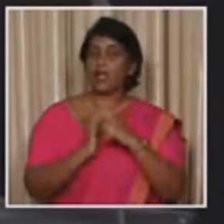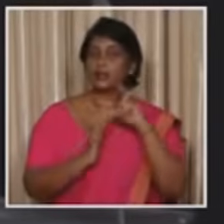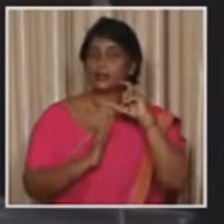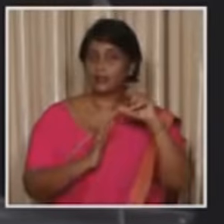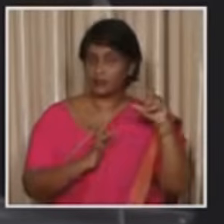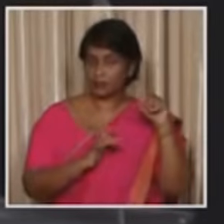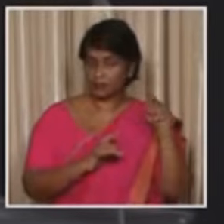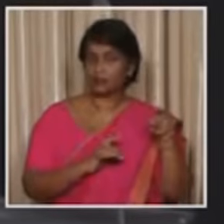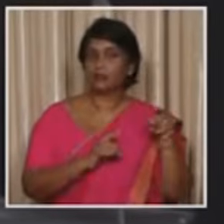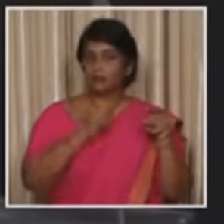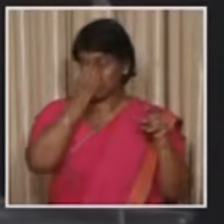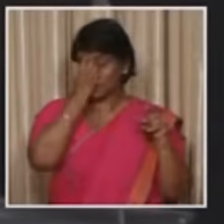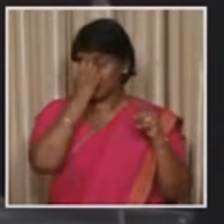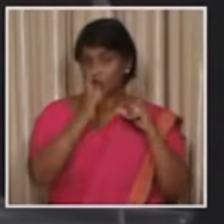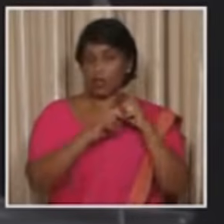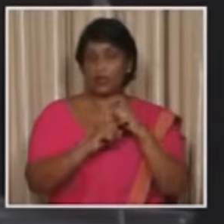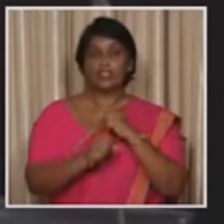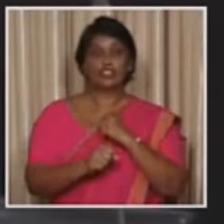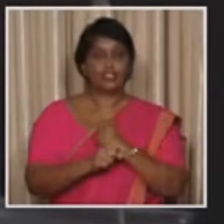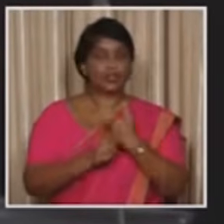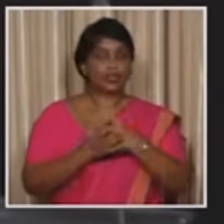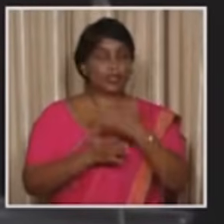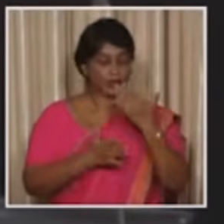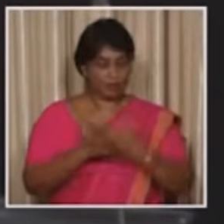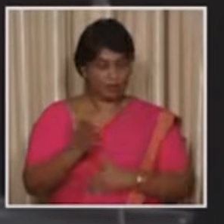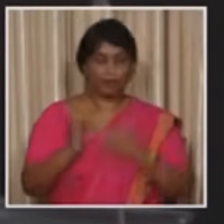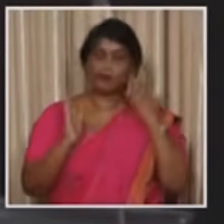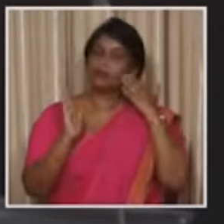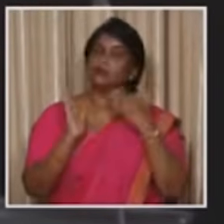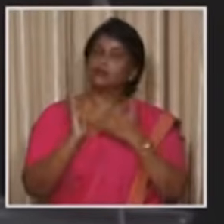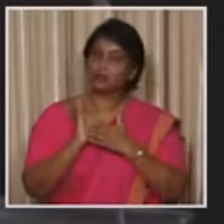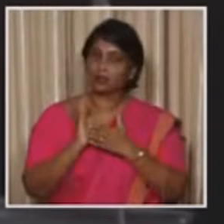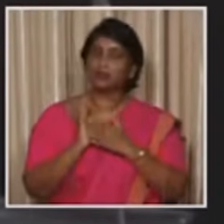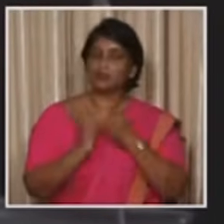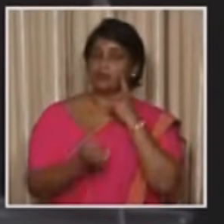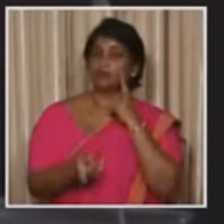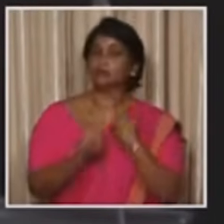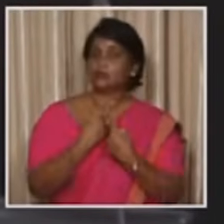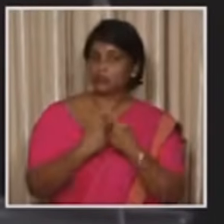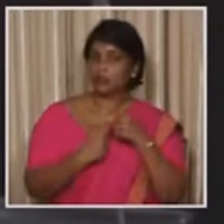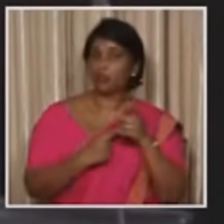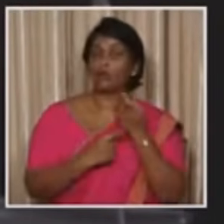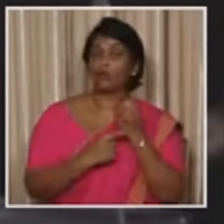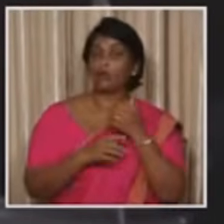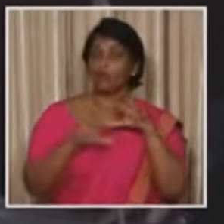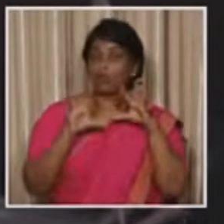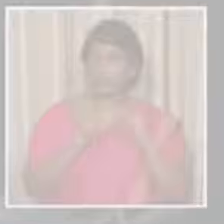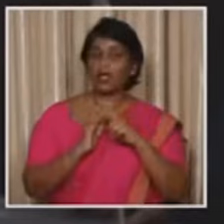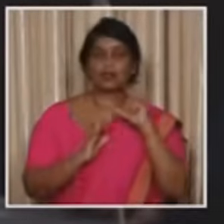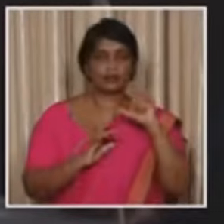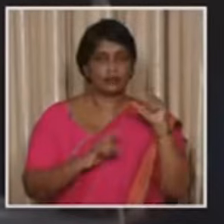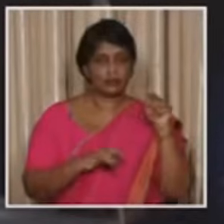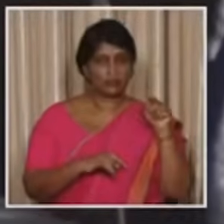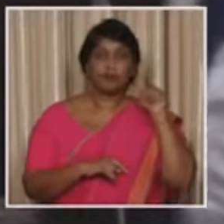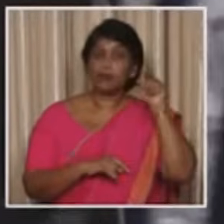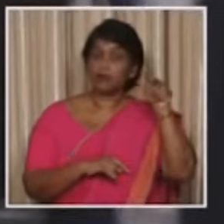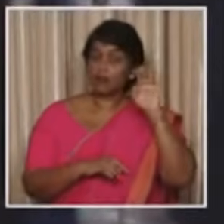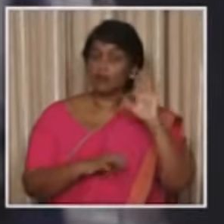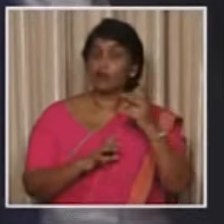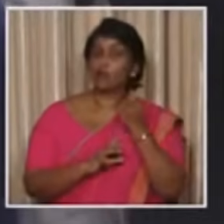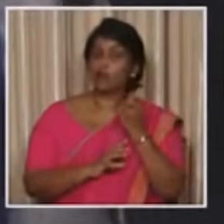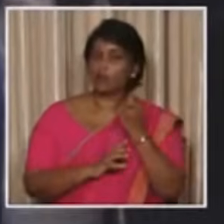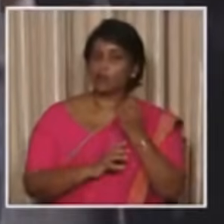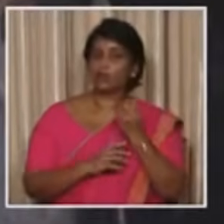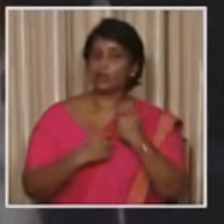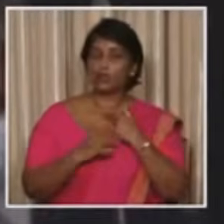එකට ඔඩිටර් ජෙනරල් රිපෝට් එකේ වාර්තාව සම්බන්ධයෙන් ඔබ්සර්වේෂන්. මොකද මේ මුදල් අයිති ICC එකට ඔවුන්ට මේ මුදල්